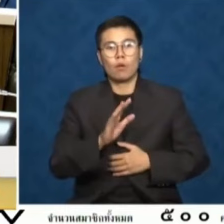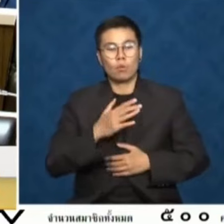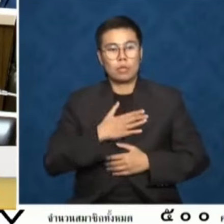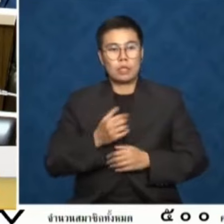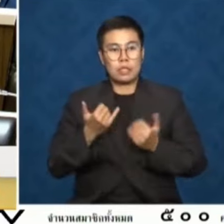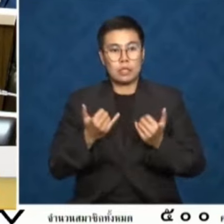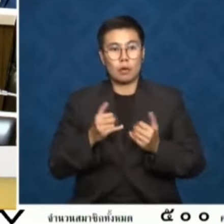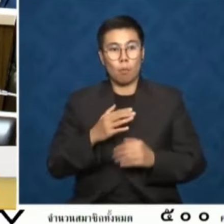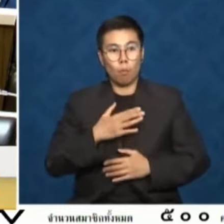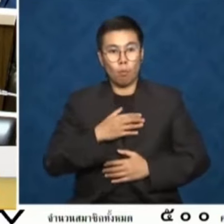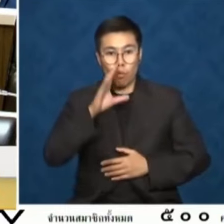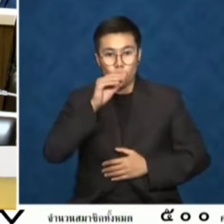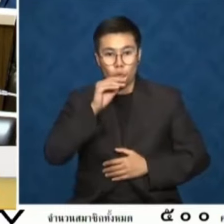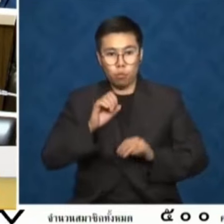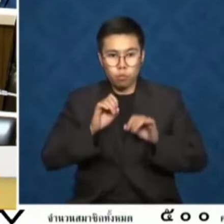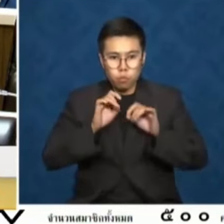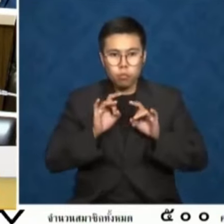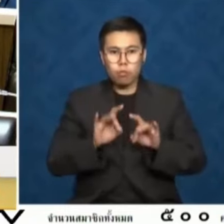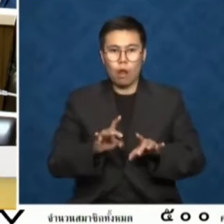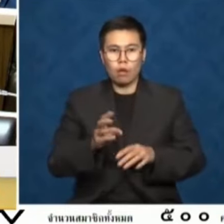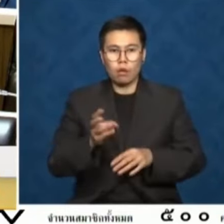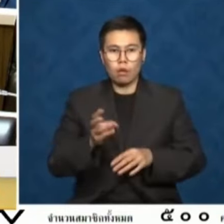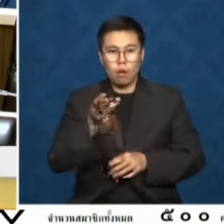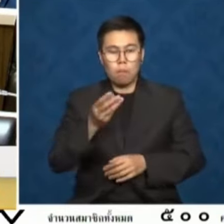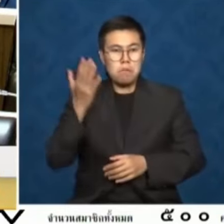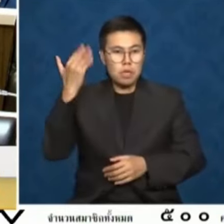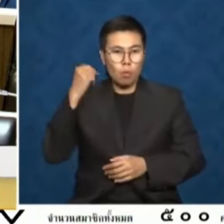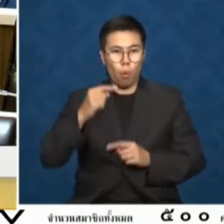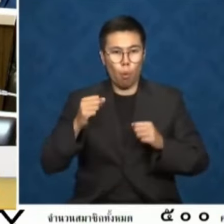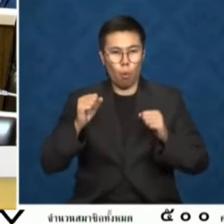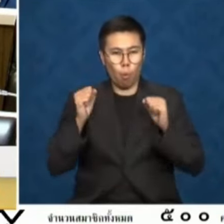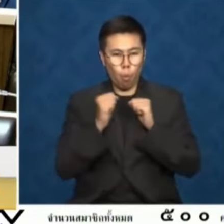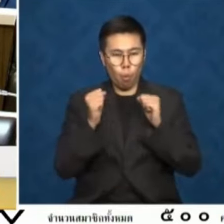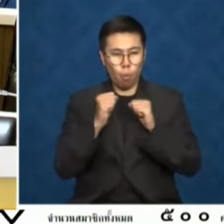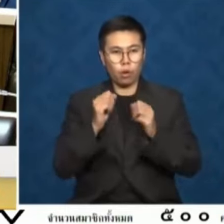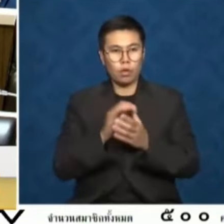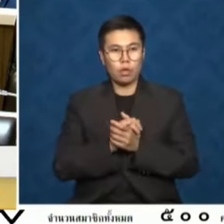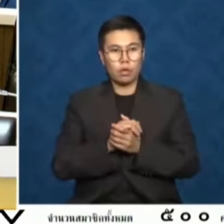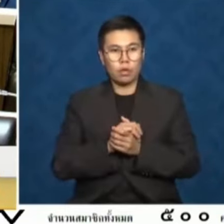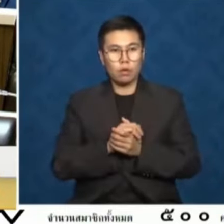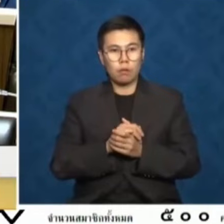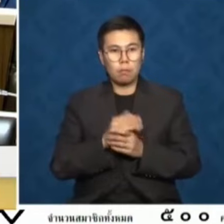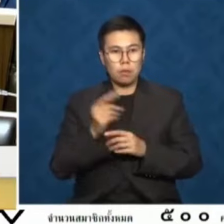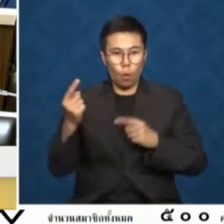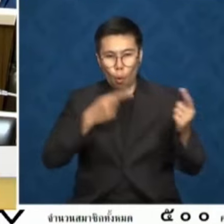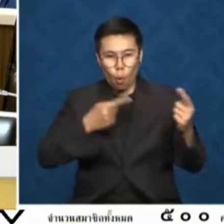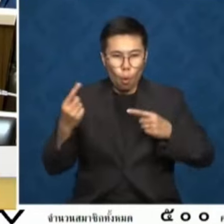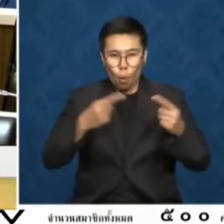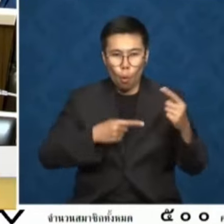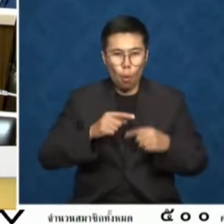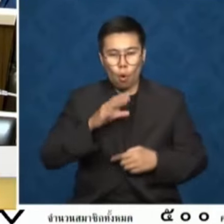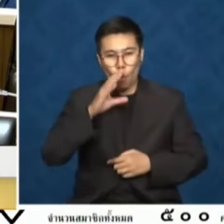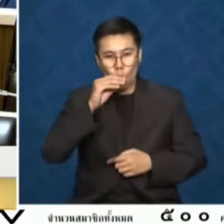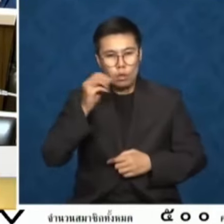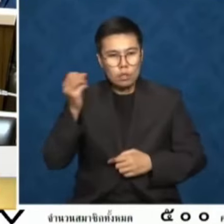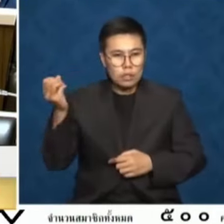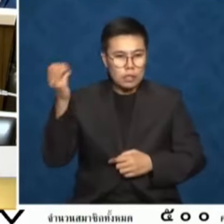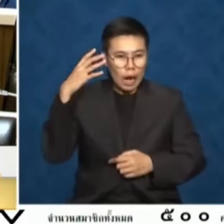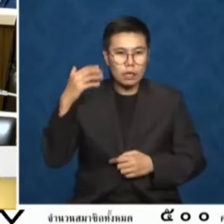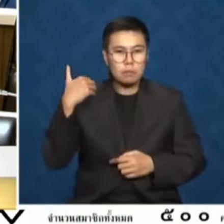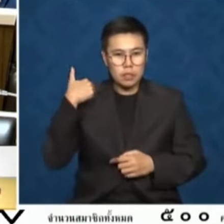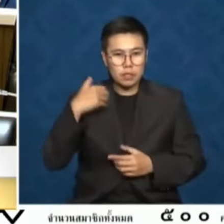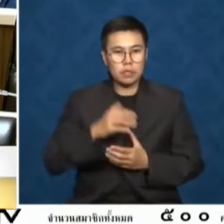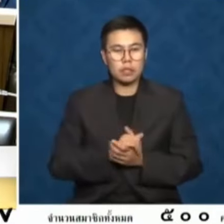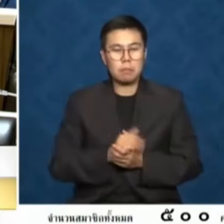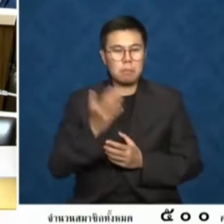ความรุนแรงน้อยครับผมกลัวครับเมื่อกี้เนี่ยการปะทะกันครั้งใหญ่ในทางฝีปากครับเมื่อกี้เนี่ยกับผมขอสนับสนุน